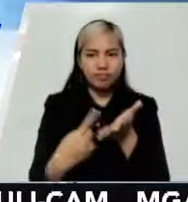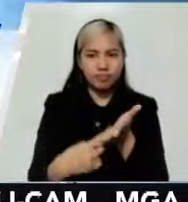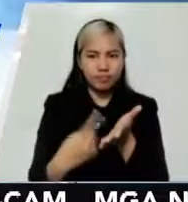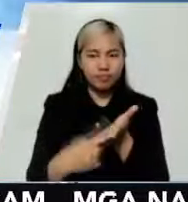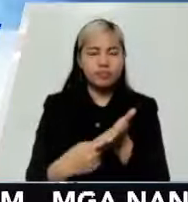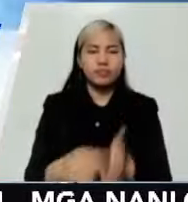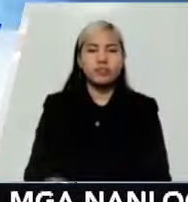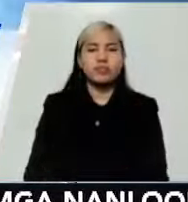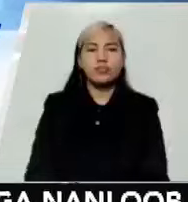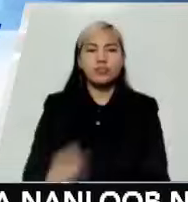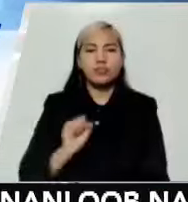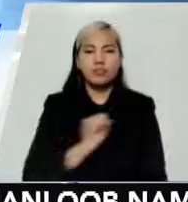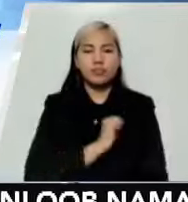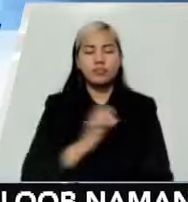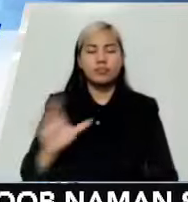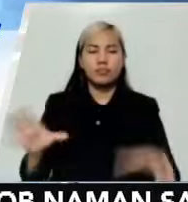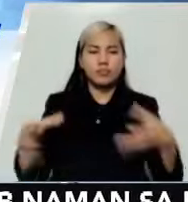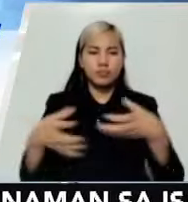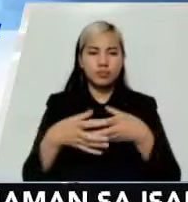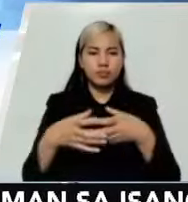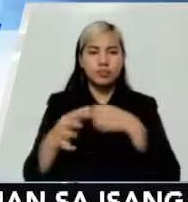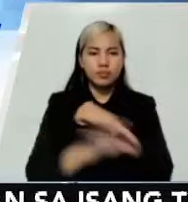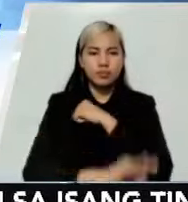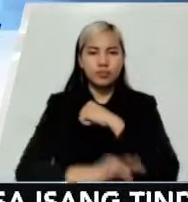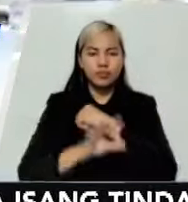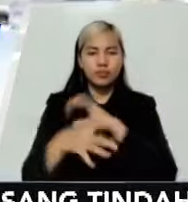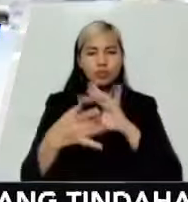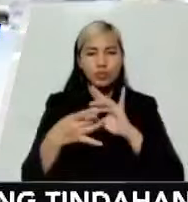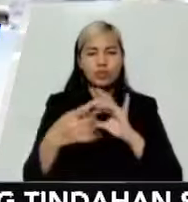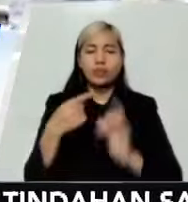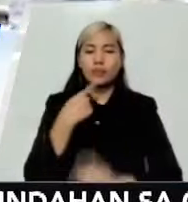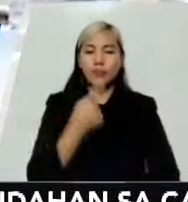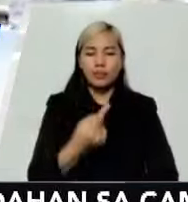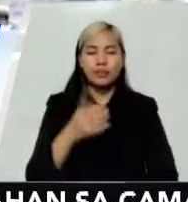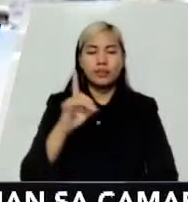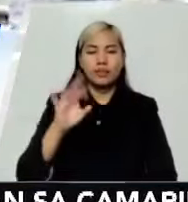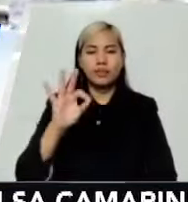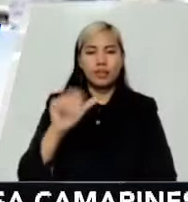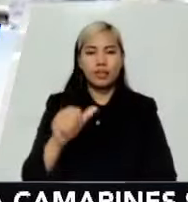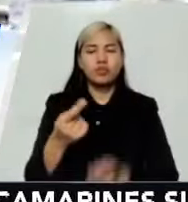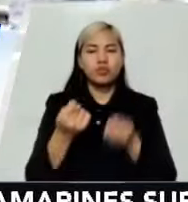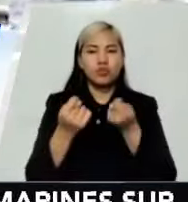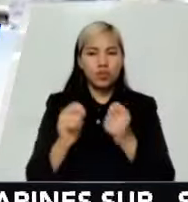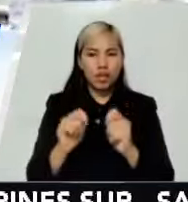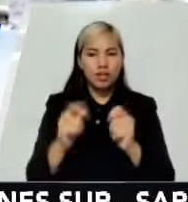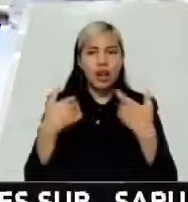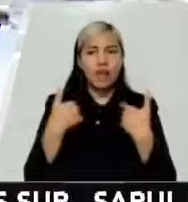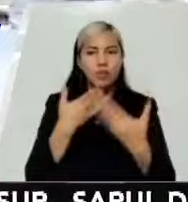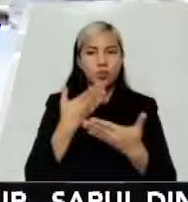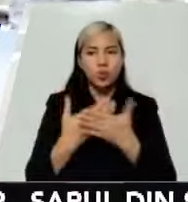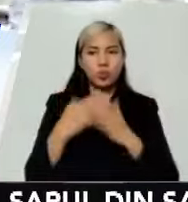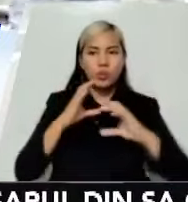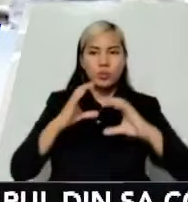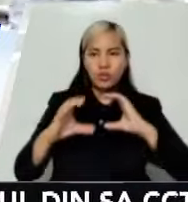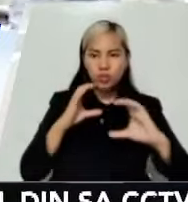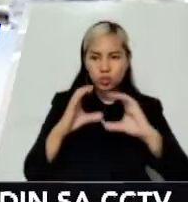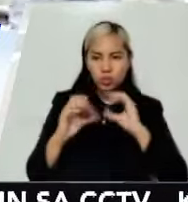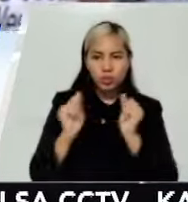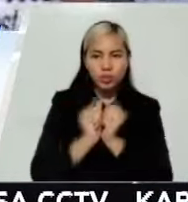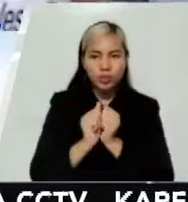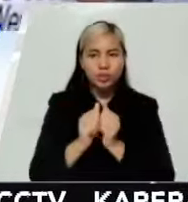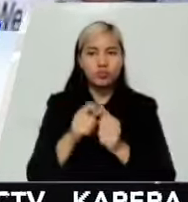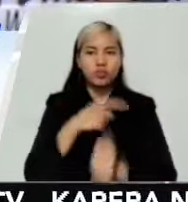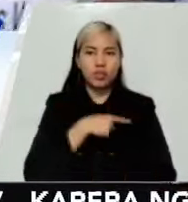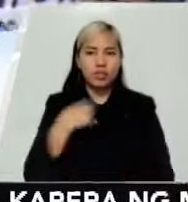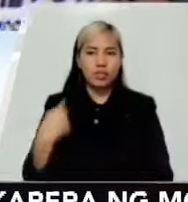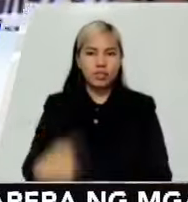Foreign Relations, sinabi ni Manalo na sinisikap ng DFA na magkaroon sila ng mas maayos na pag-uusap sa China. Nasa pagdinig din ang